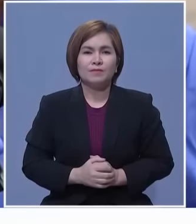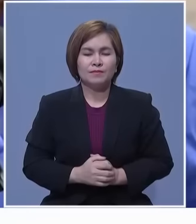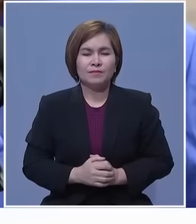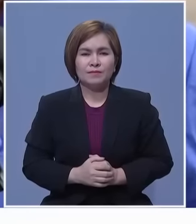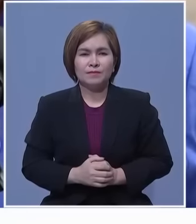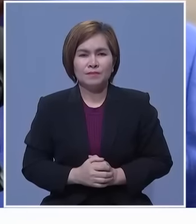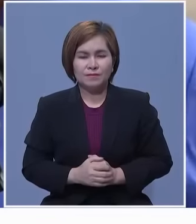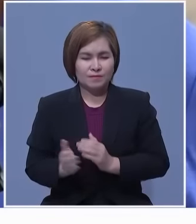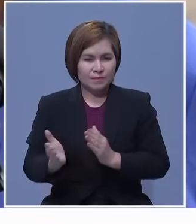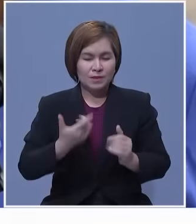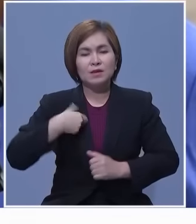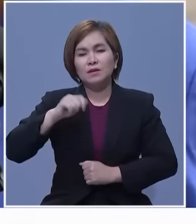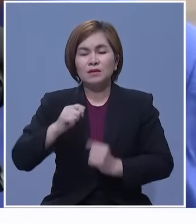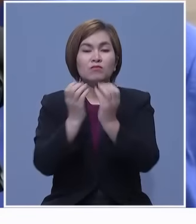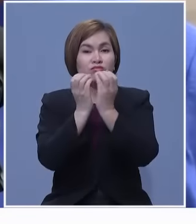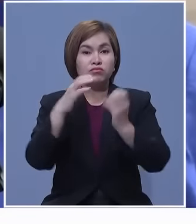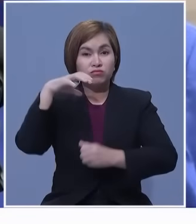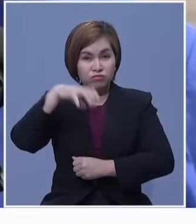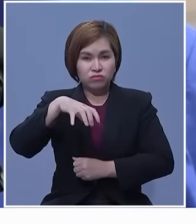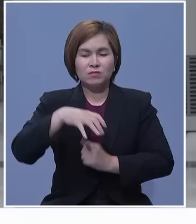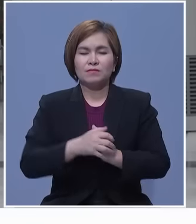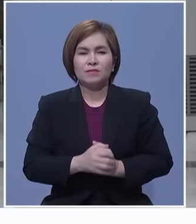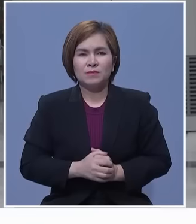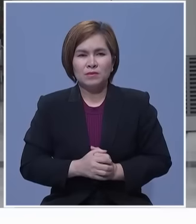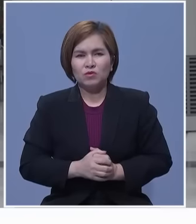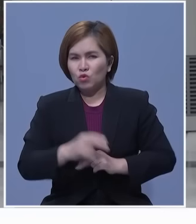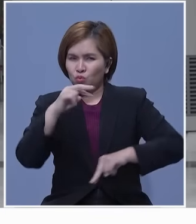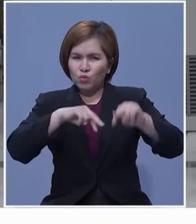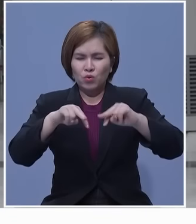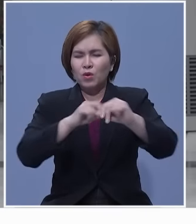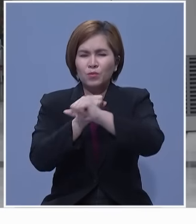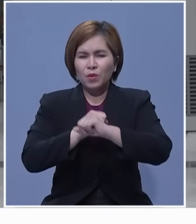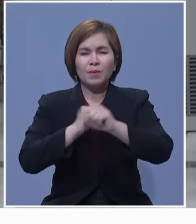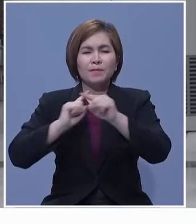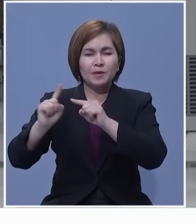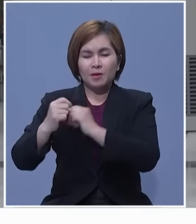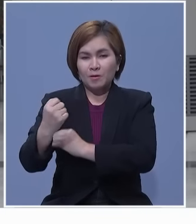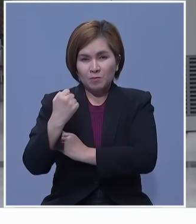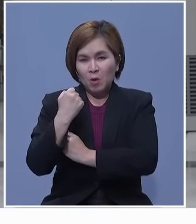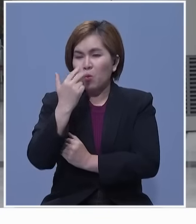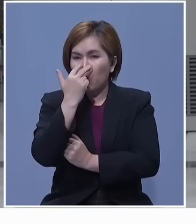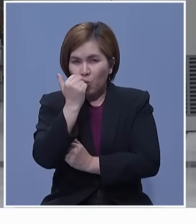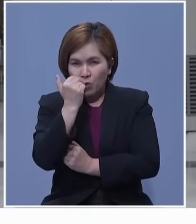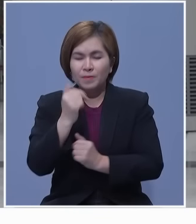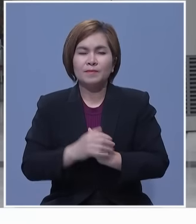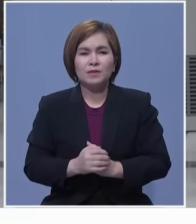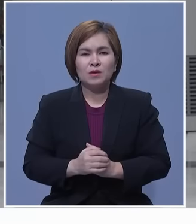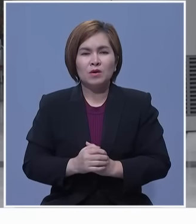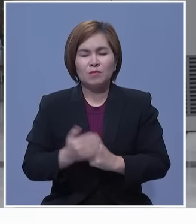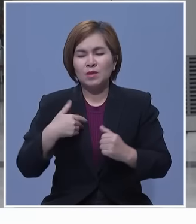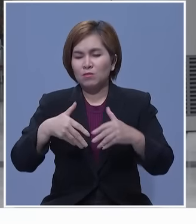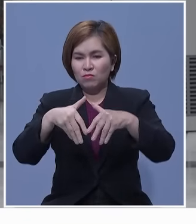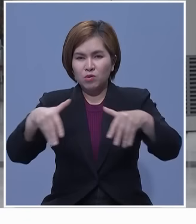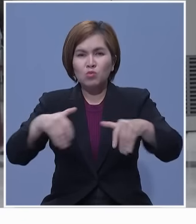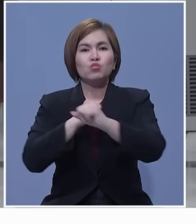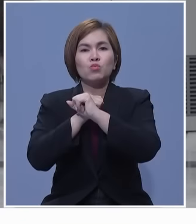รยากาศที่ศาลรัฐธรรมนูญซึ่งถูกจัดให้เป็นพื้นที่ควบคุมนะคะการดูแลความปลอดภัยเป็นไปด้วยความเข้มงวดค่ะตั้งแต่การนำแผงกั้นมากั้น